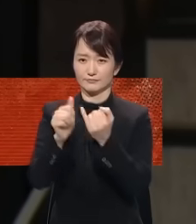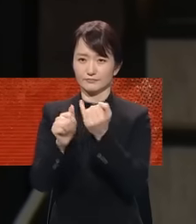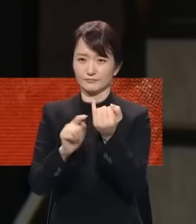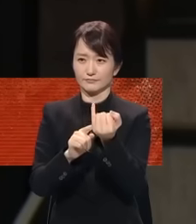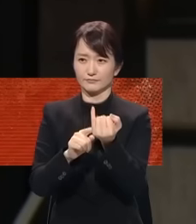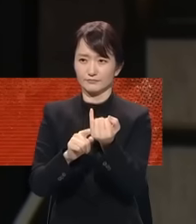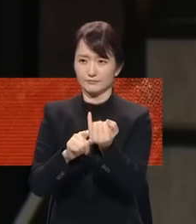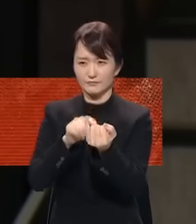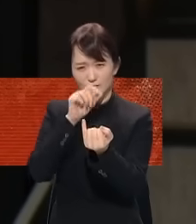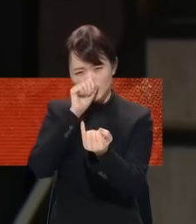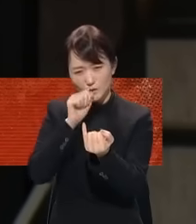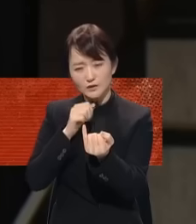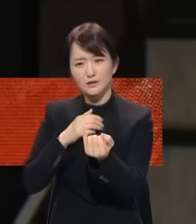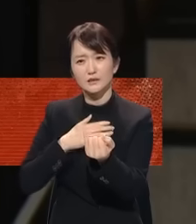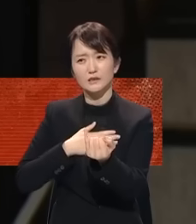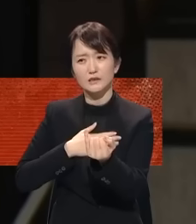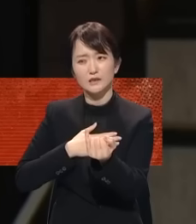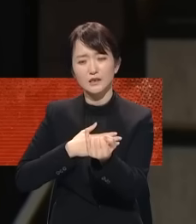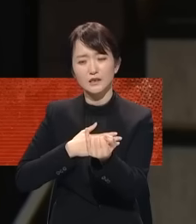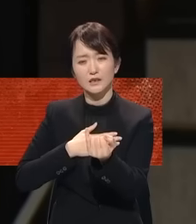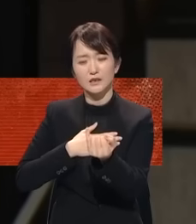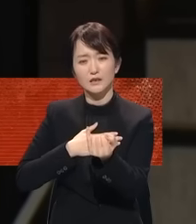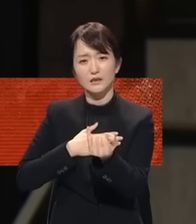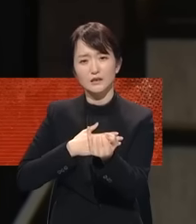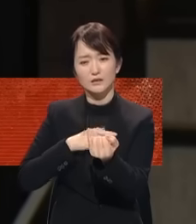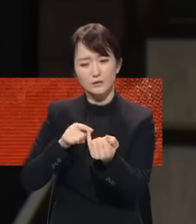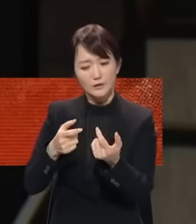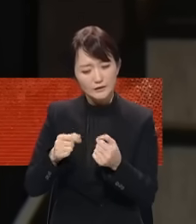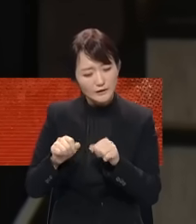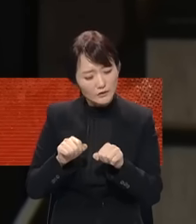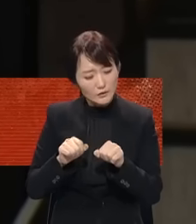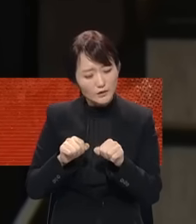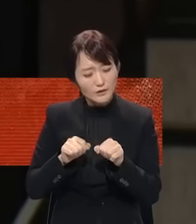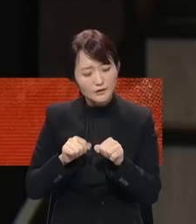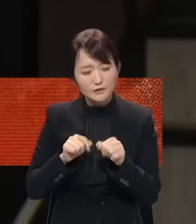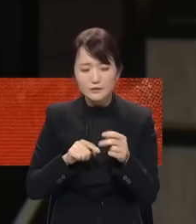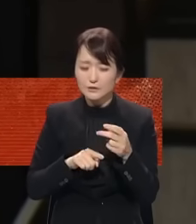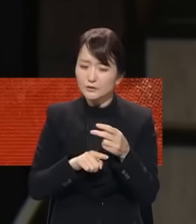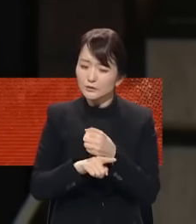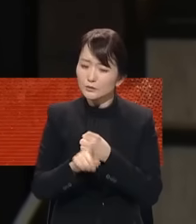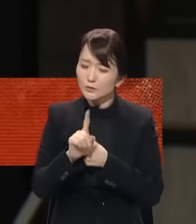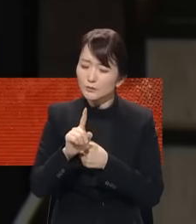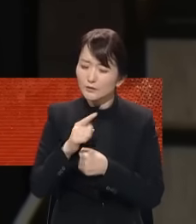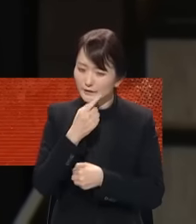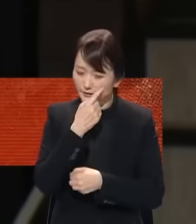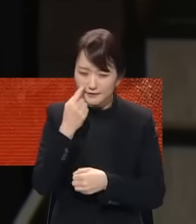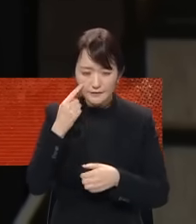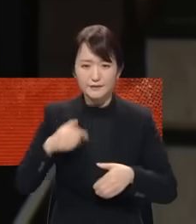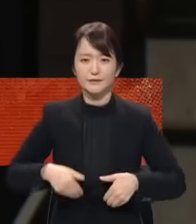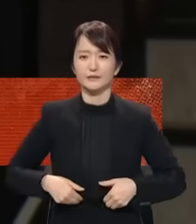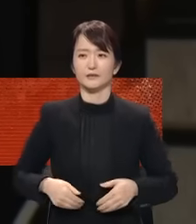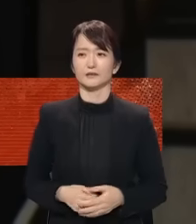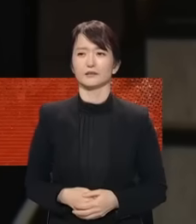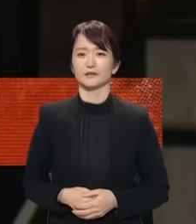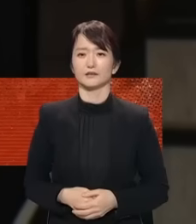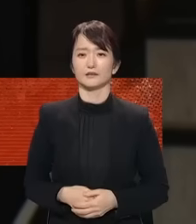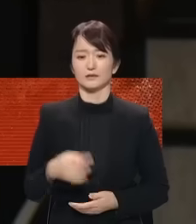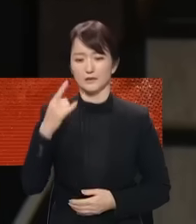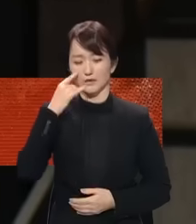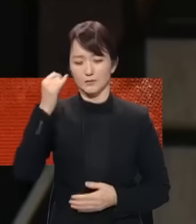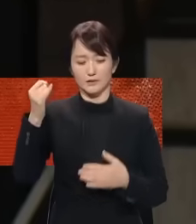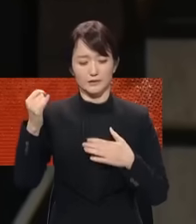정말 좋아하시는데 내 앞에서만 그런 건지 좀 파악하실 필요가 있다. 그래서 파악해서 아 그래 우리 어머니가 그래도 나를 더 좋아하시고 나를 더